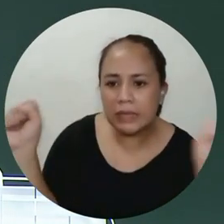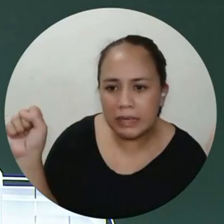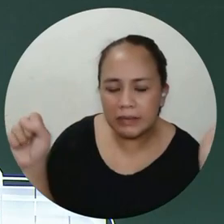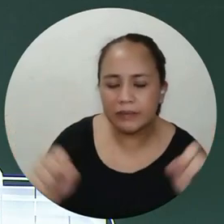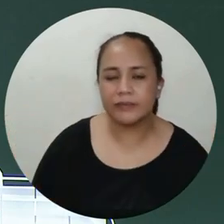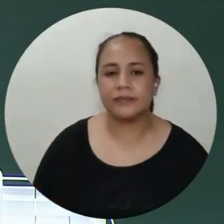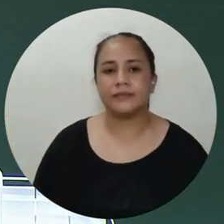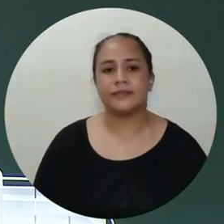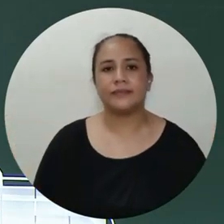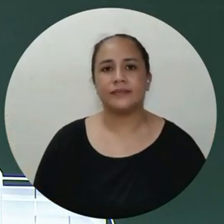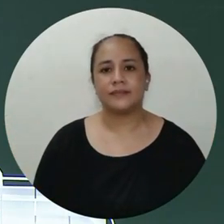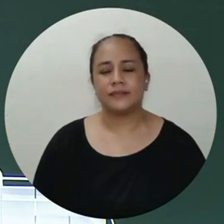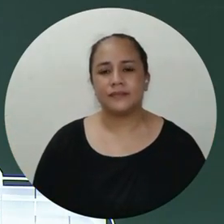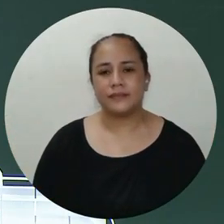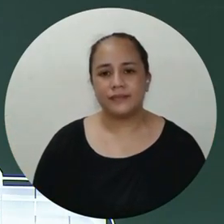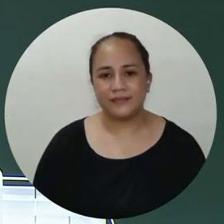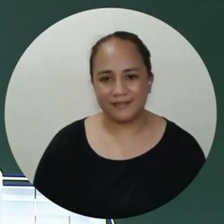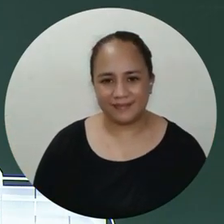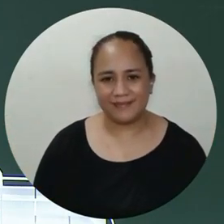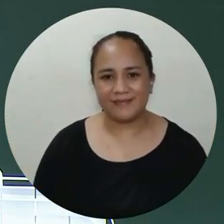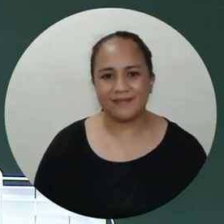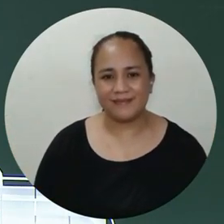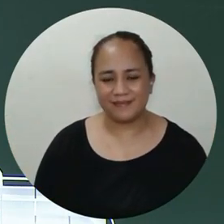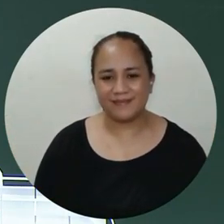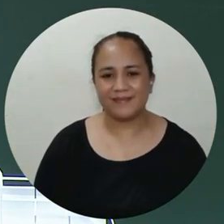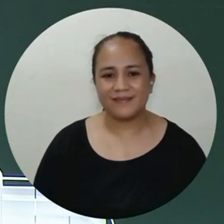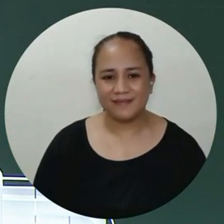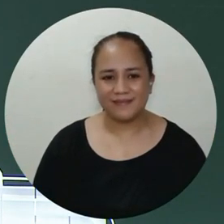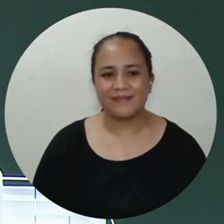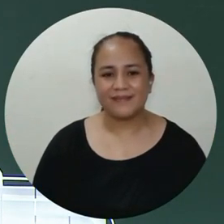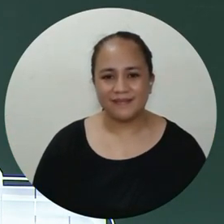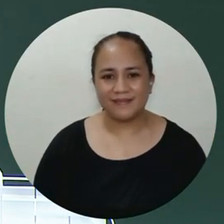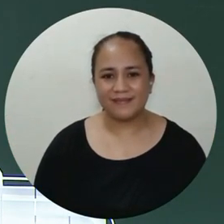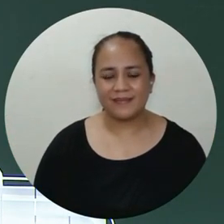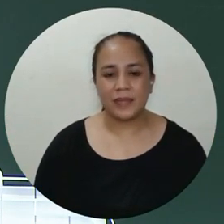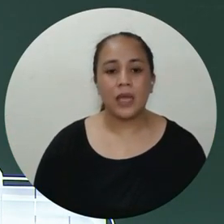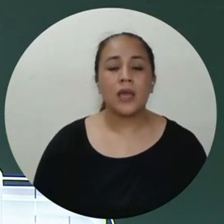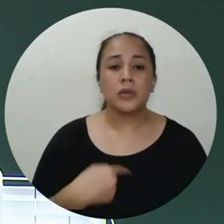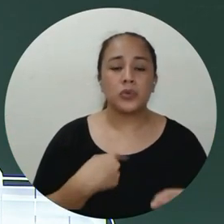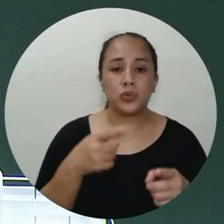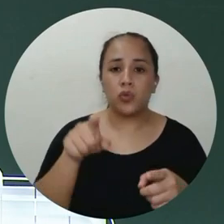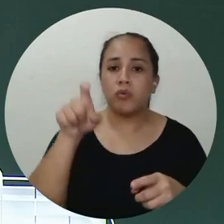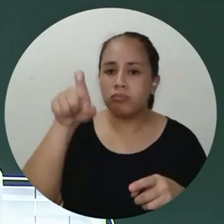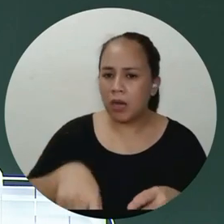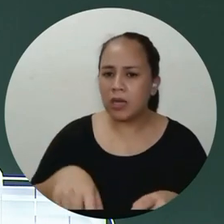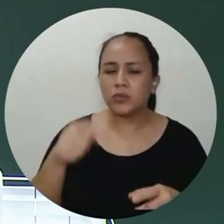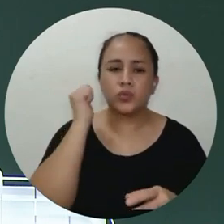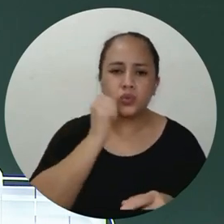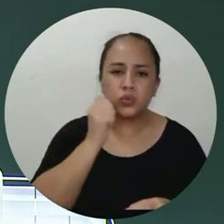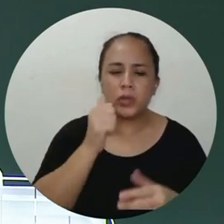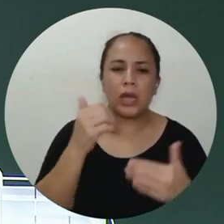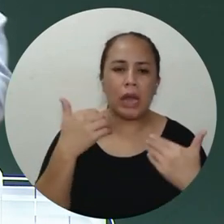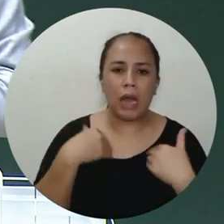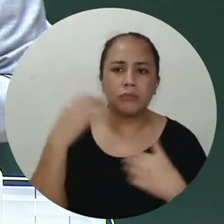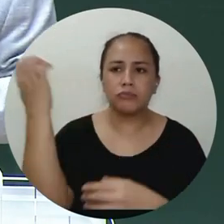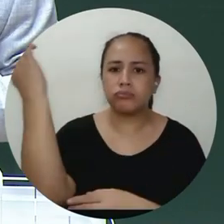항상 여러분은요 전도 스케줄 가지셔야 돼요. And that's why you must always have an evangelism schedule. 전도 운동해야